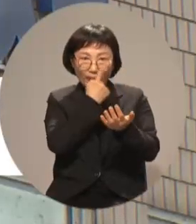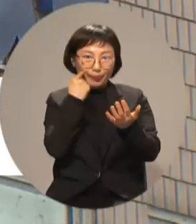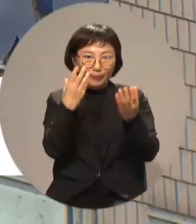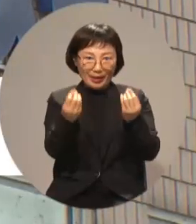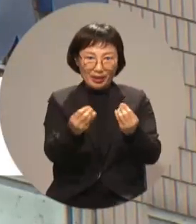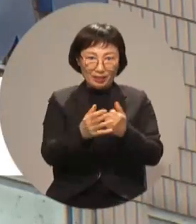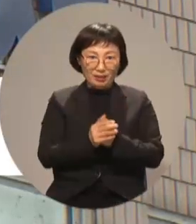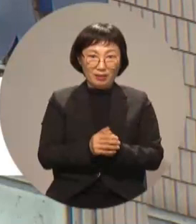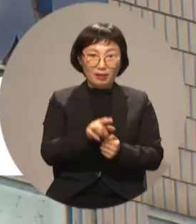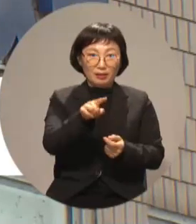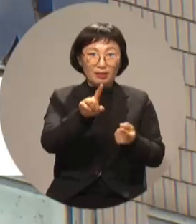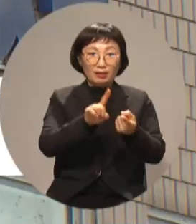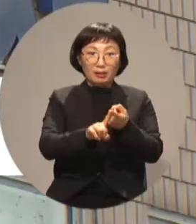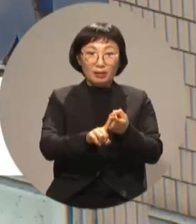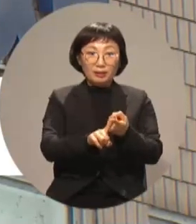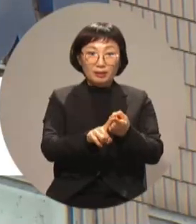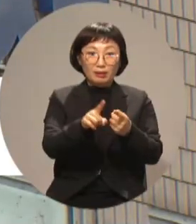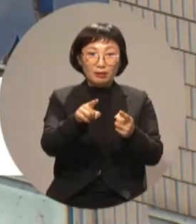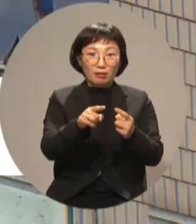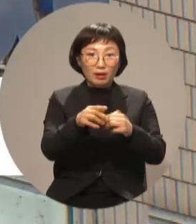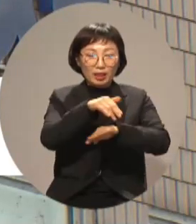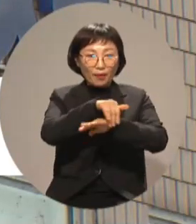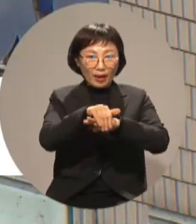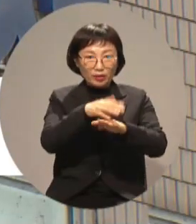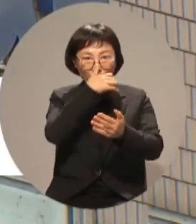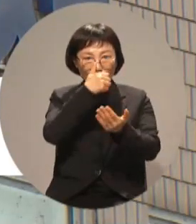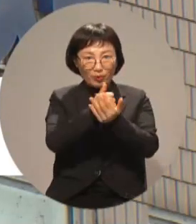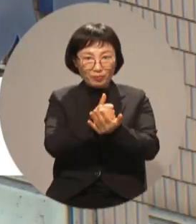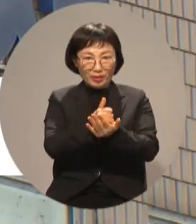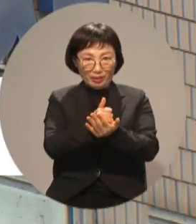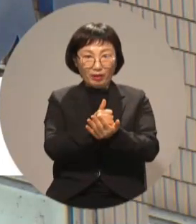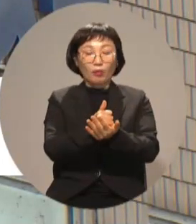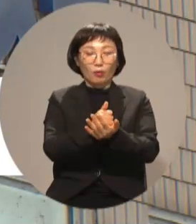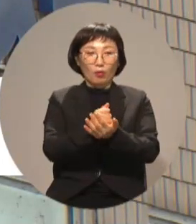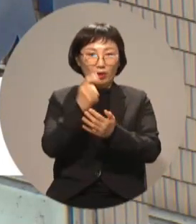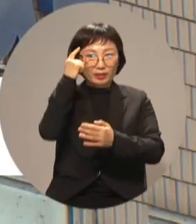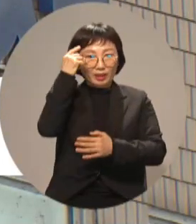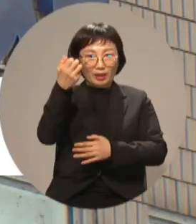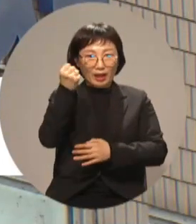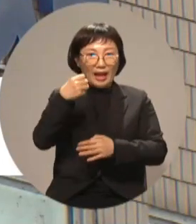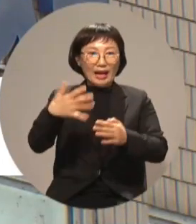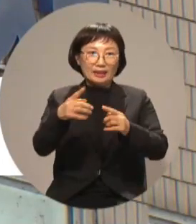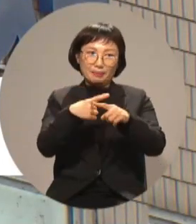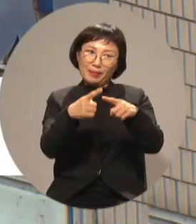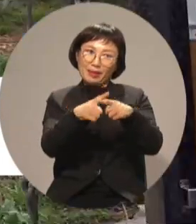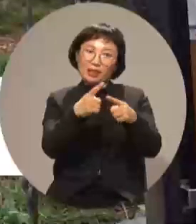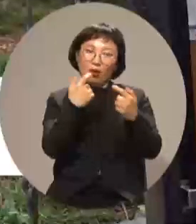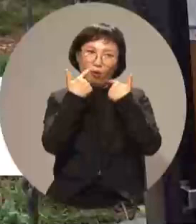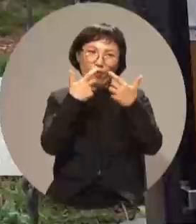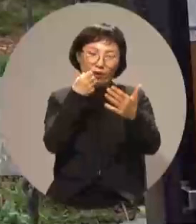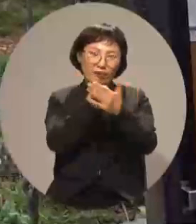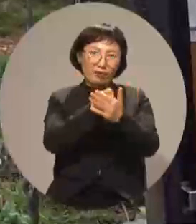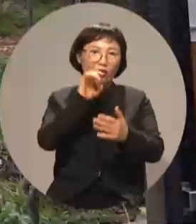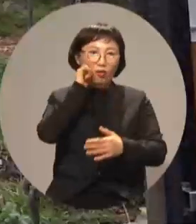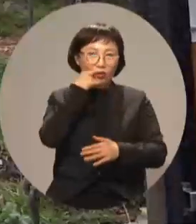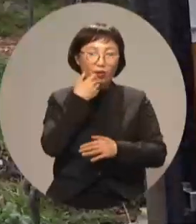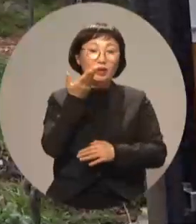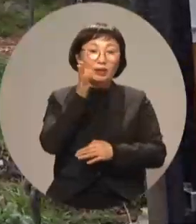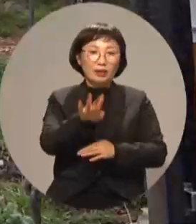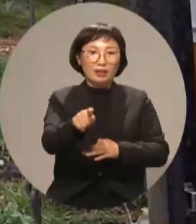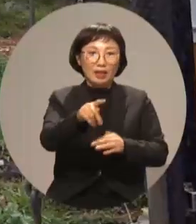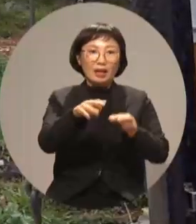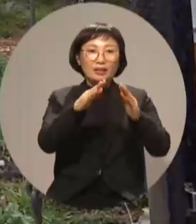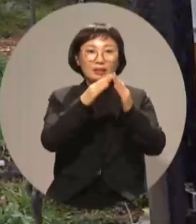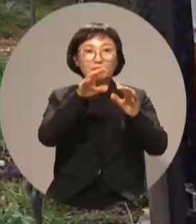다 산거 더짝 강조 나온 암탉 한국 빵 안 아주 1 가구가 잘 봐 엿짜 다만 마을의